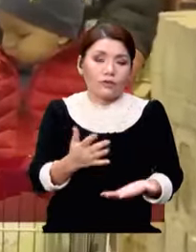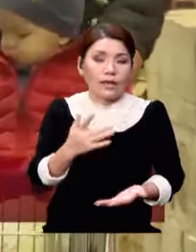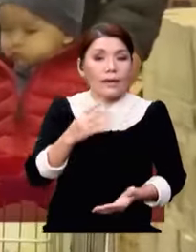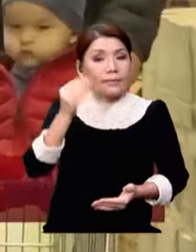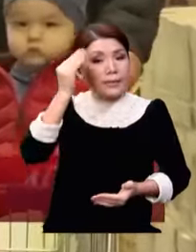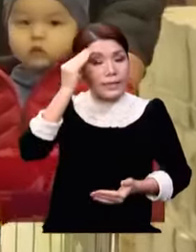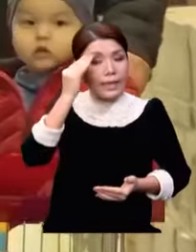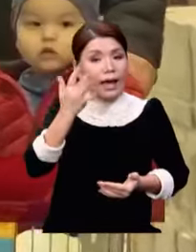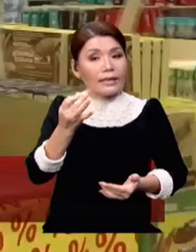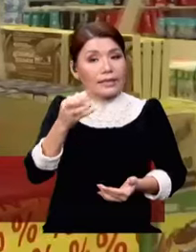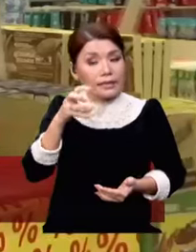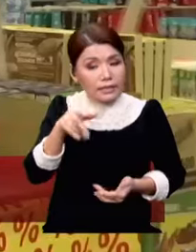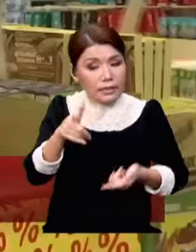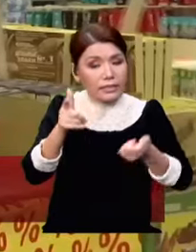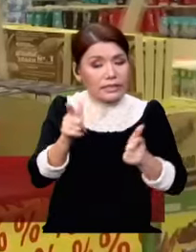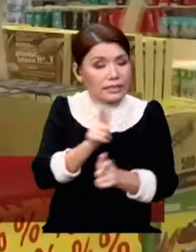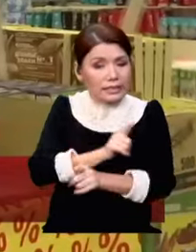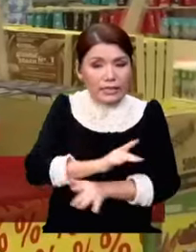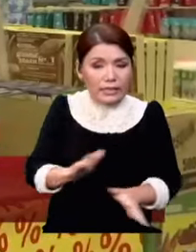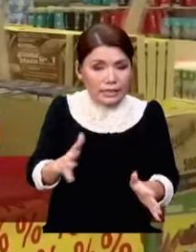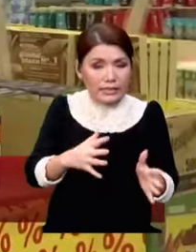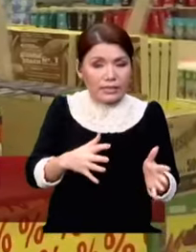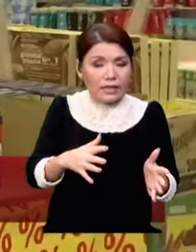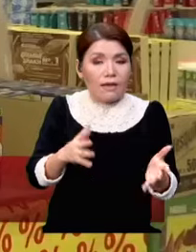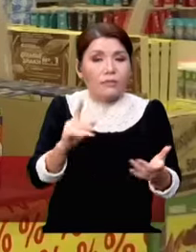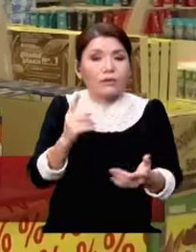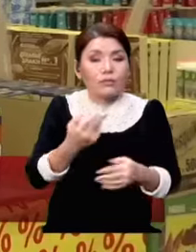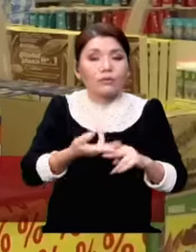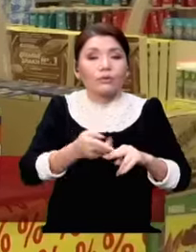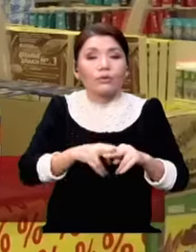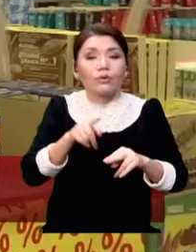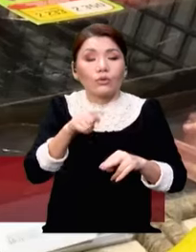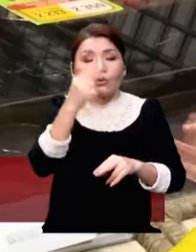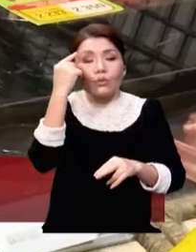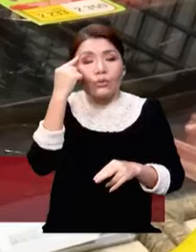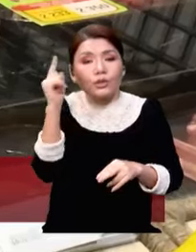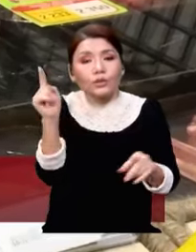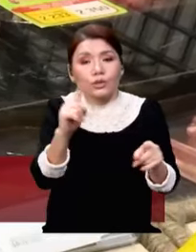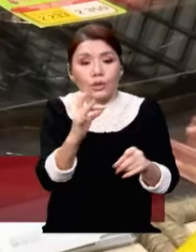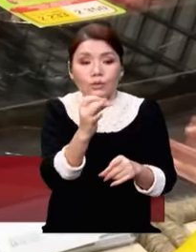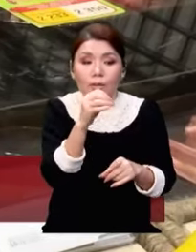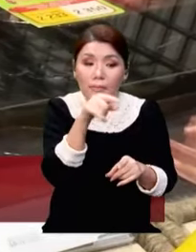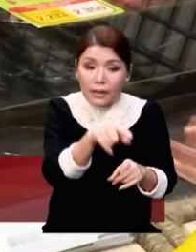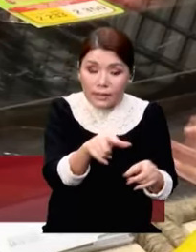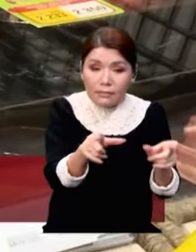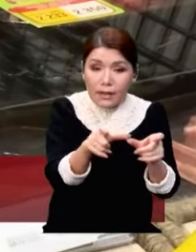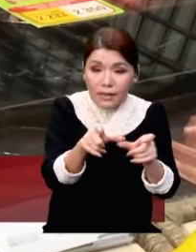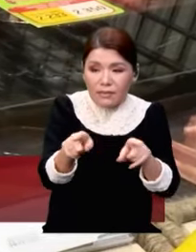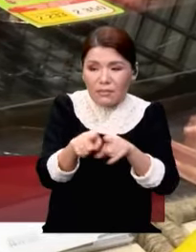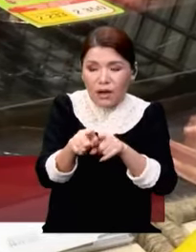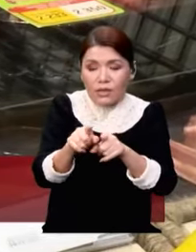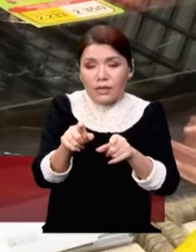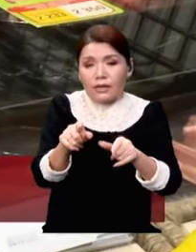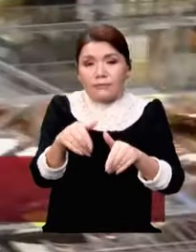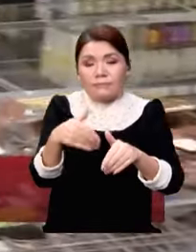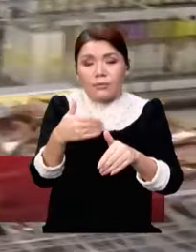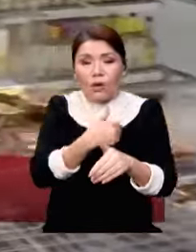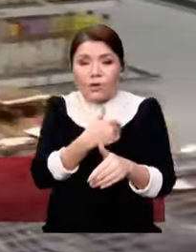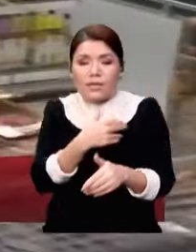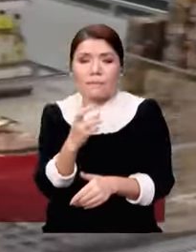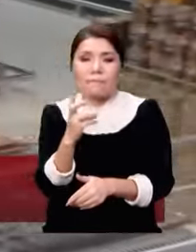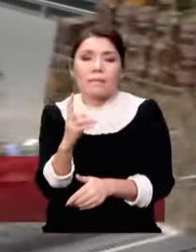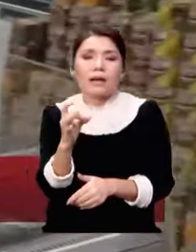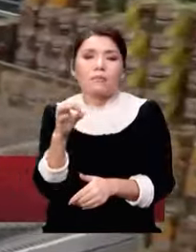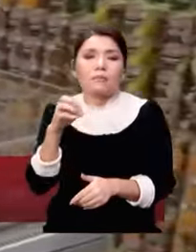мнением аналитиков согласны не все эксперты. Некоторые из них считают, что супермаркеты в погоне за так называемой